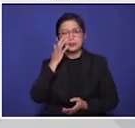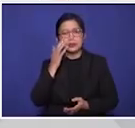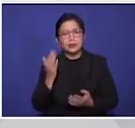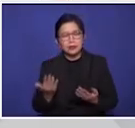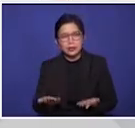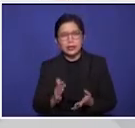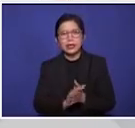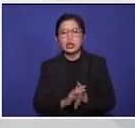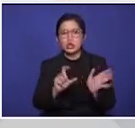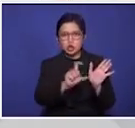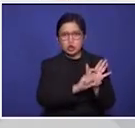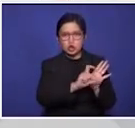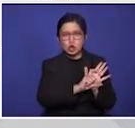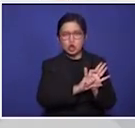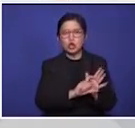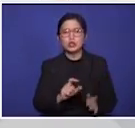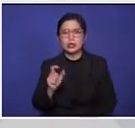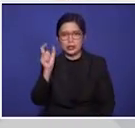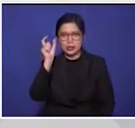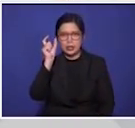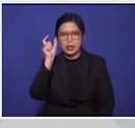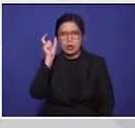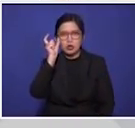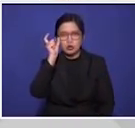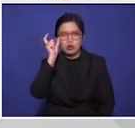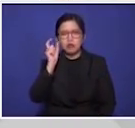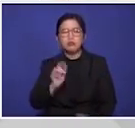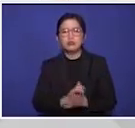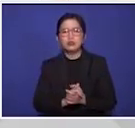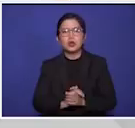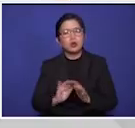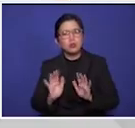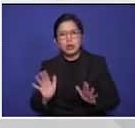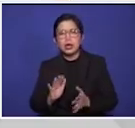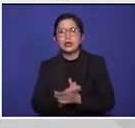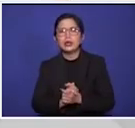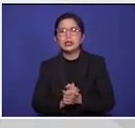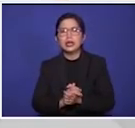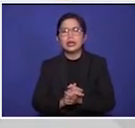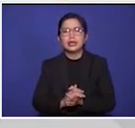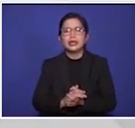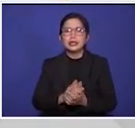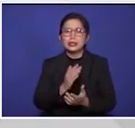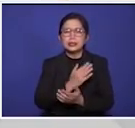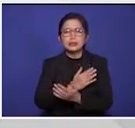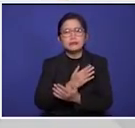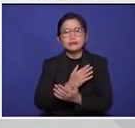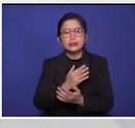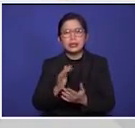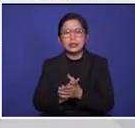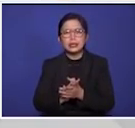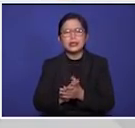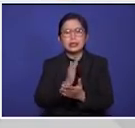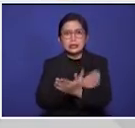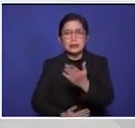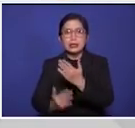seperti yang disampaikan Pak Sandi tadi banyak sekali tidak hanya di satu bidang tapi banyak bidang eh kaum disabilitas itu